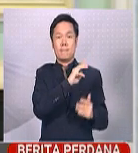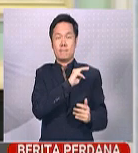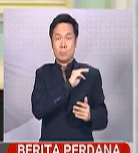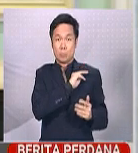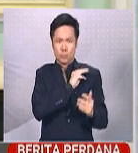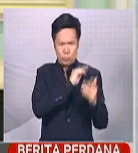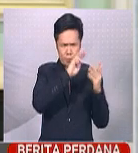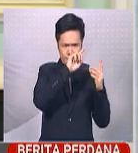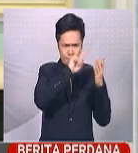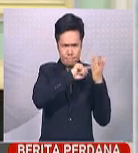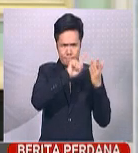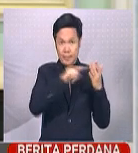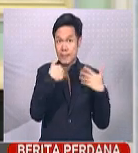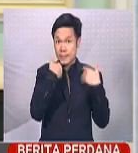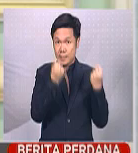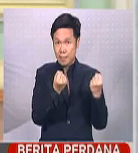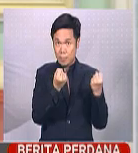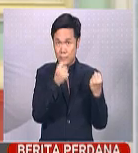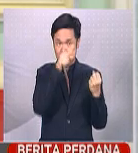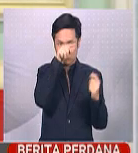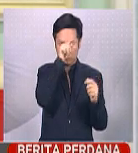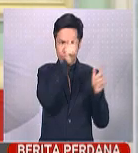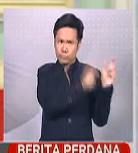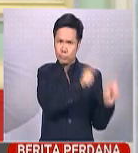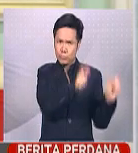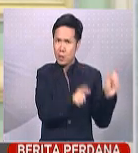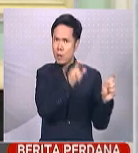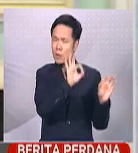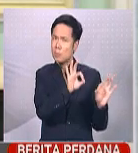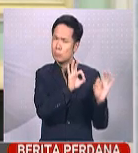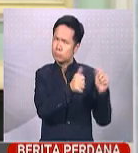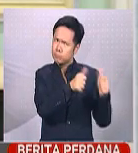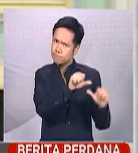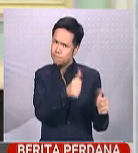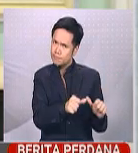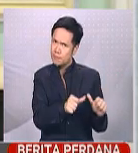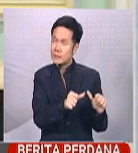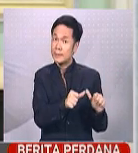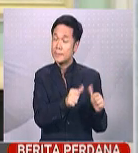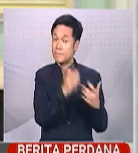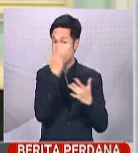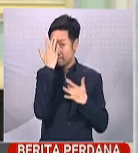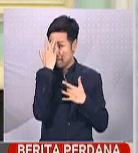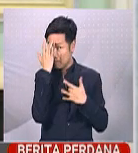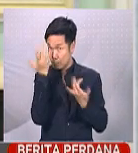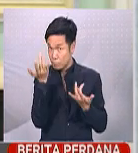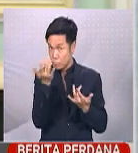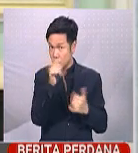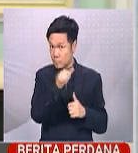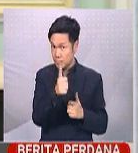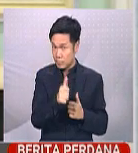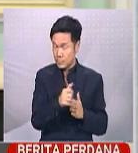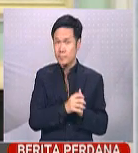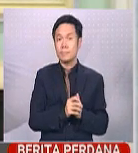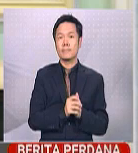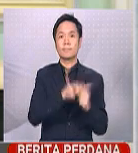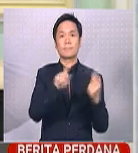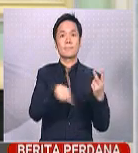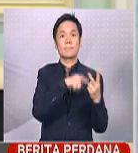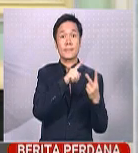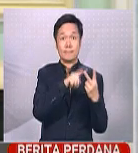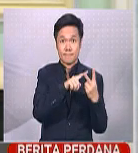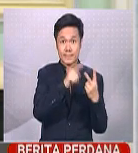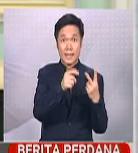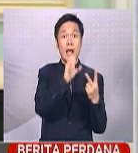untuk melihat status kesehatan mereka dan dan dalam masa yang sama